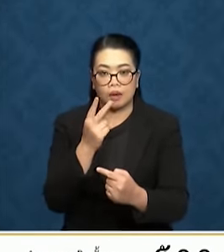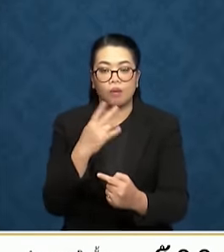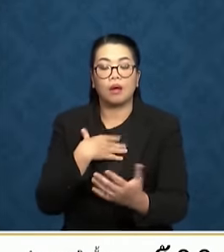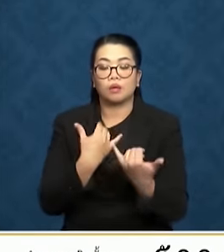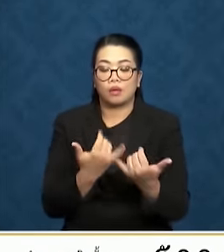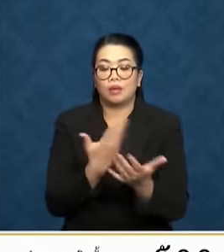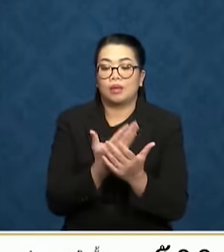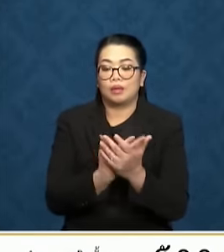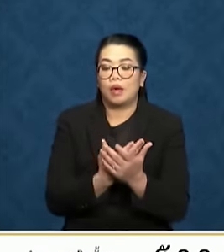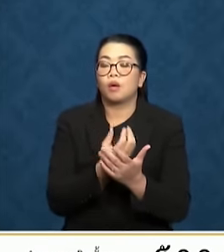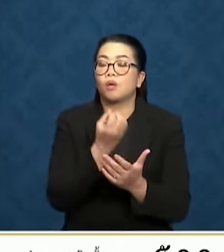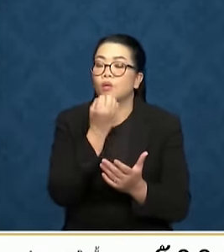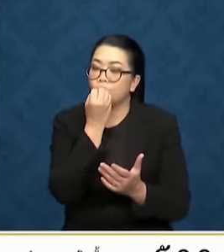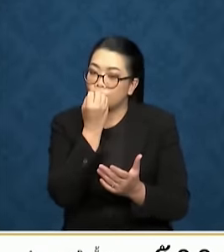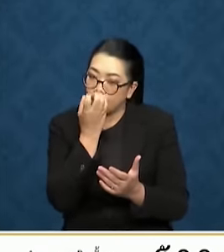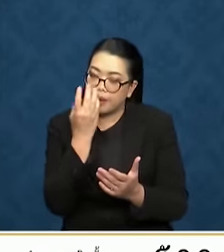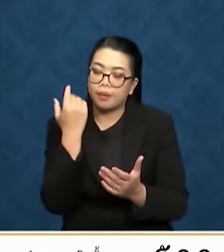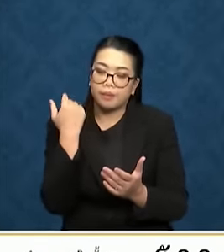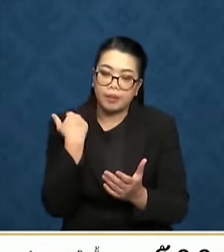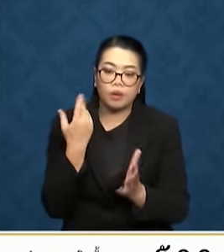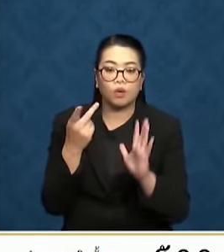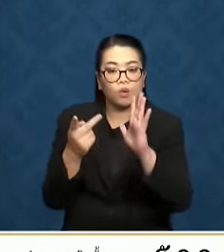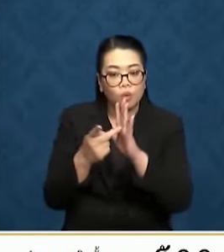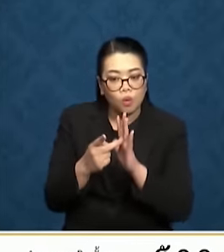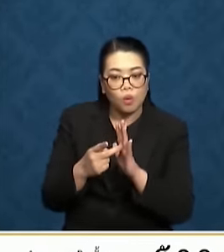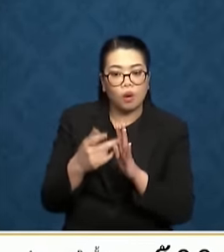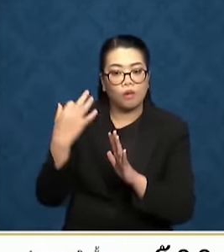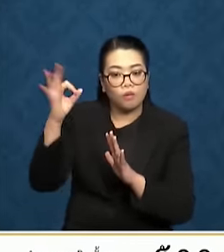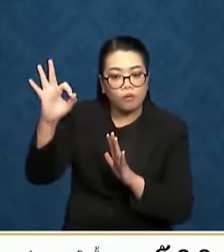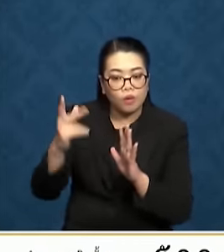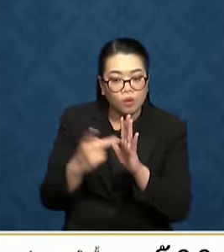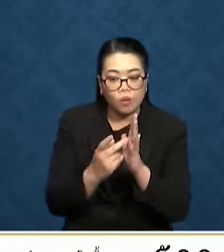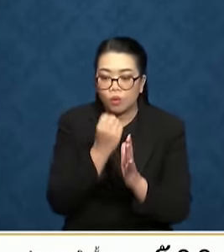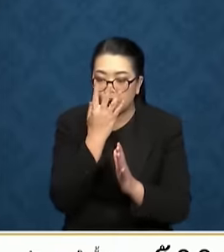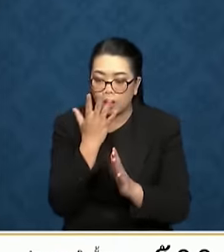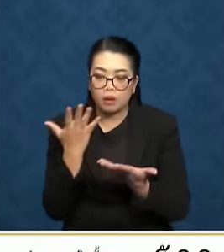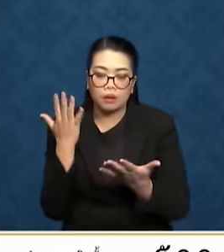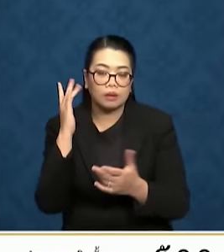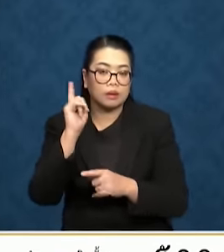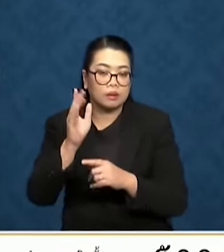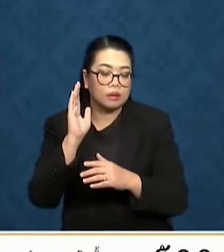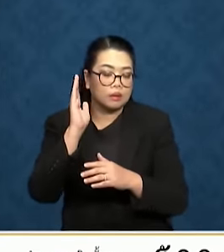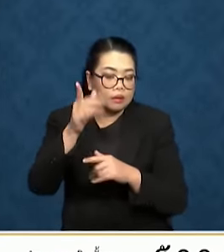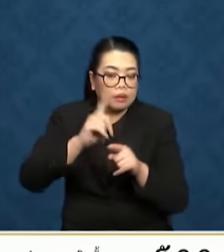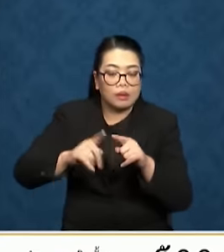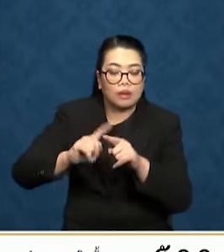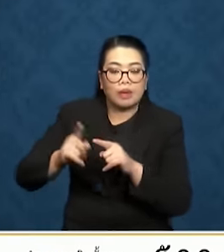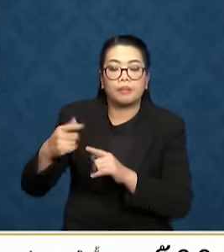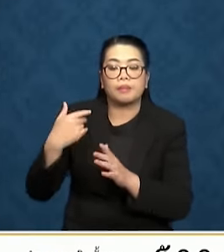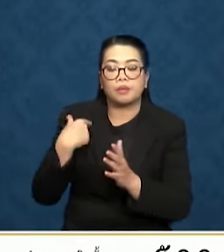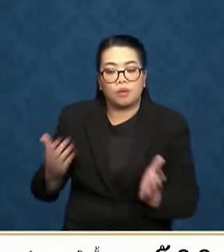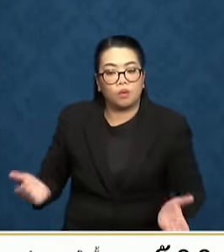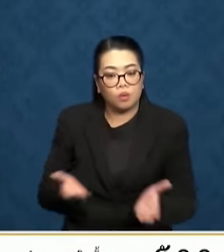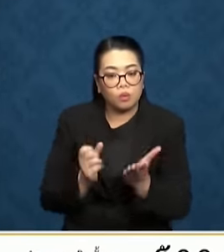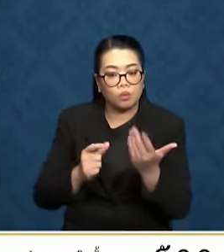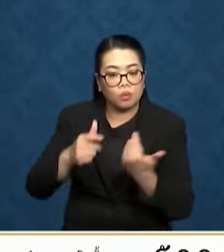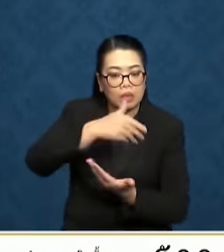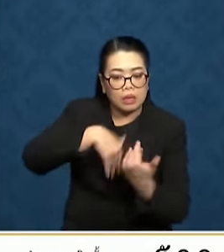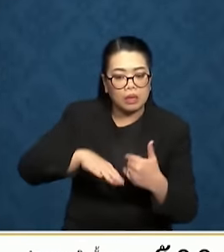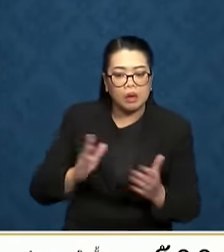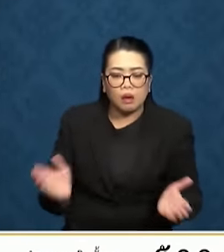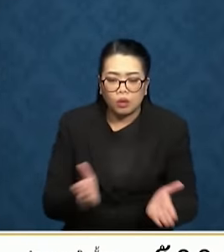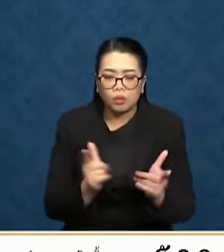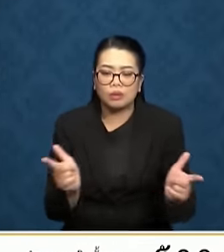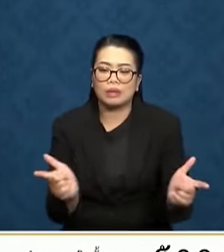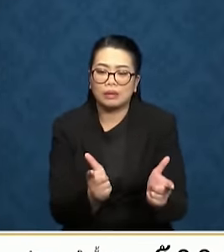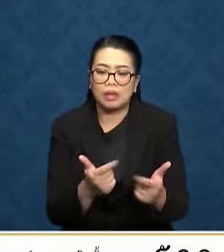เห็นว่าทุกอย่างมันก็มีต้นทุนของมันไม่ได้หมายความว่าเราสามารถเอาความเสี่ยงไปในอนาคตเพื่อที่จะให้เกิดการกระตุ้นในระยะสั้นแต่